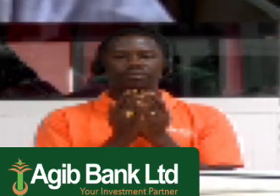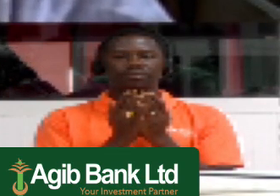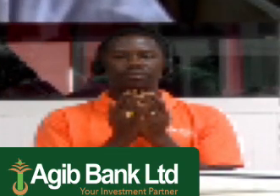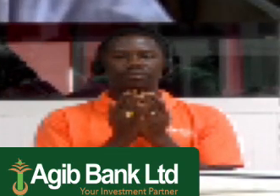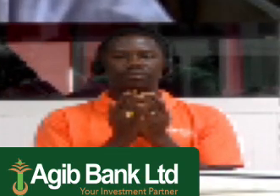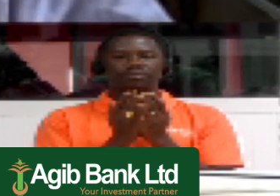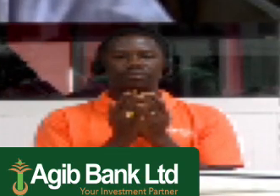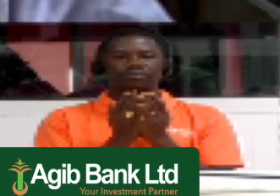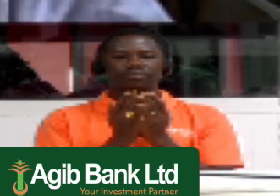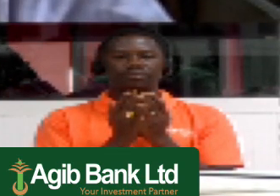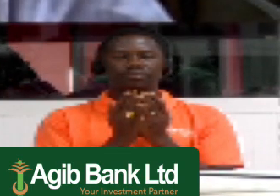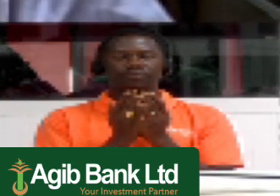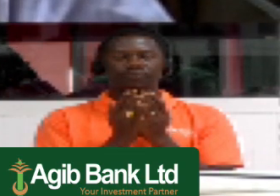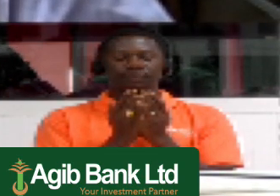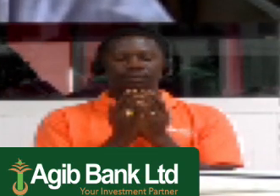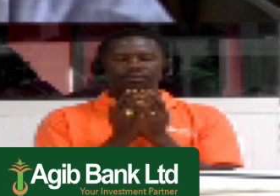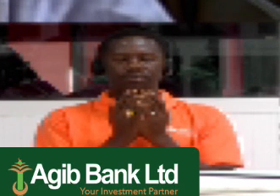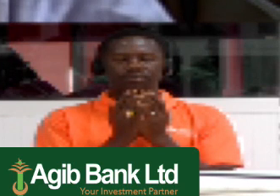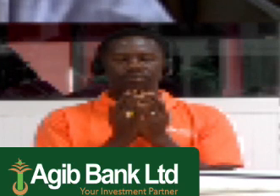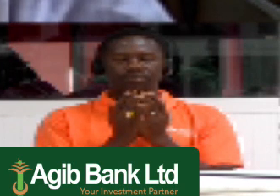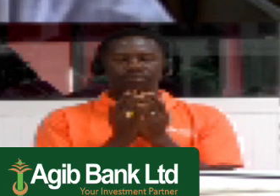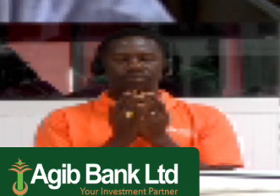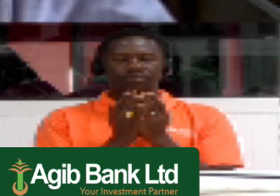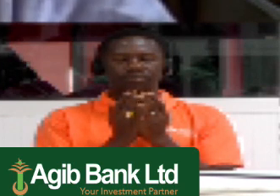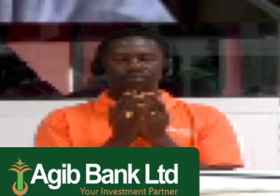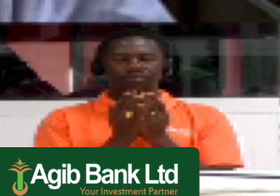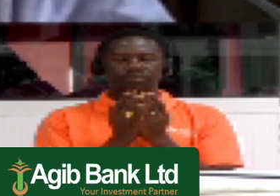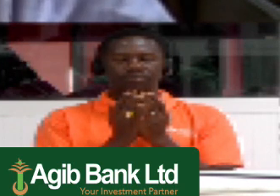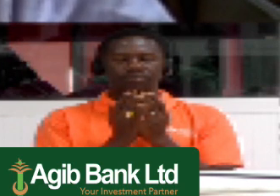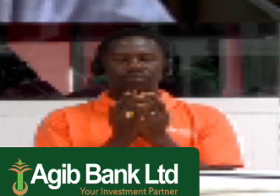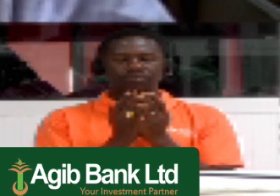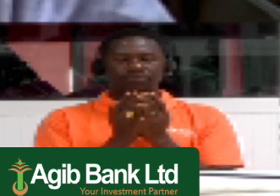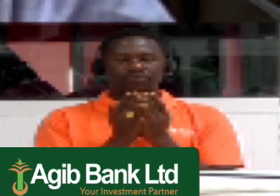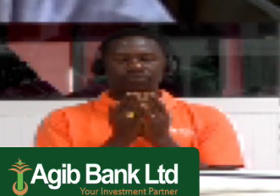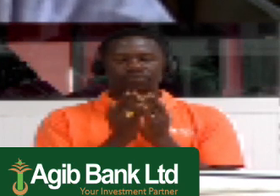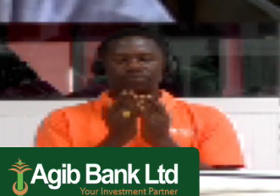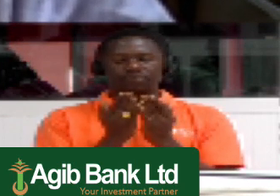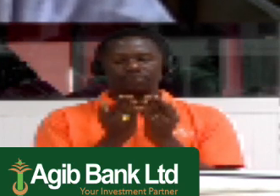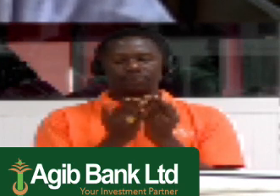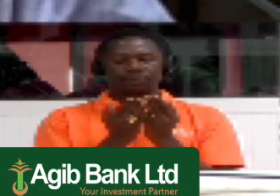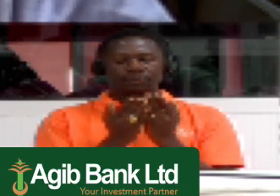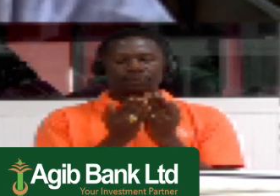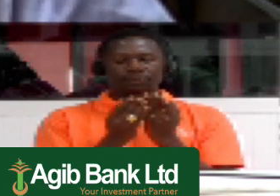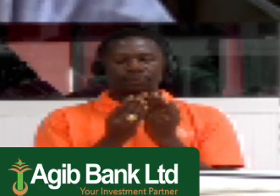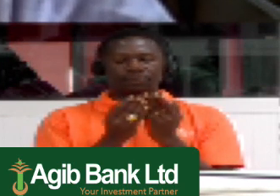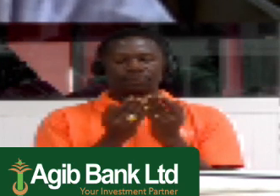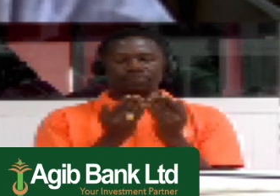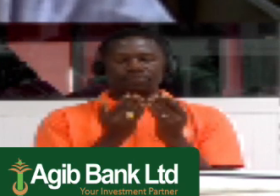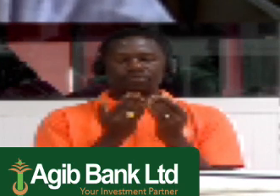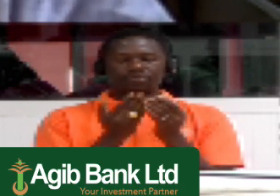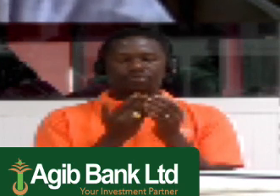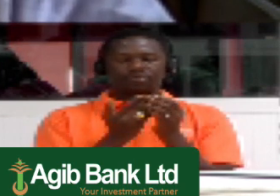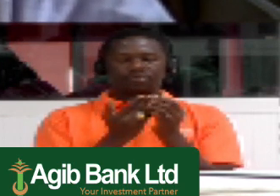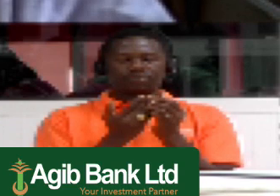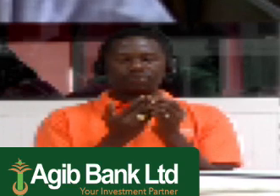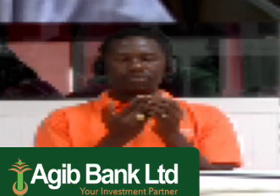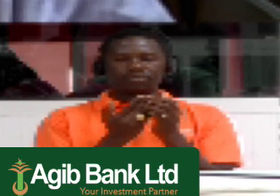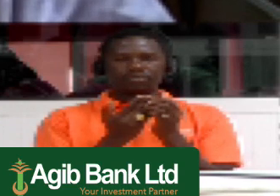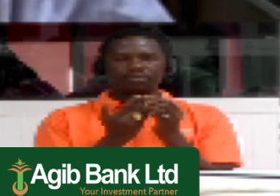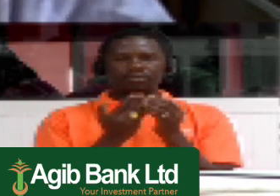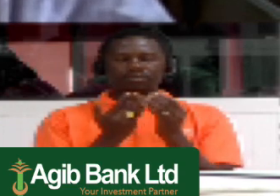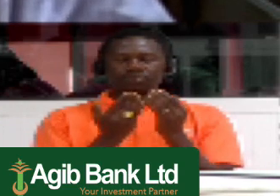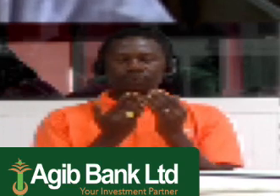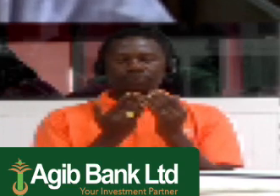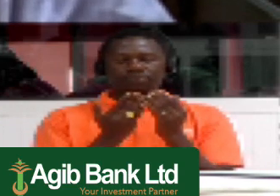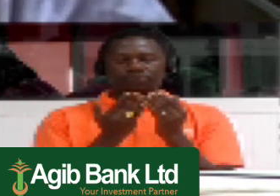الفتح نصر من الله وفتح قريب وبشر المؤمنين. بسم الله الرحمن الرحيم. قل الله أحد الله الصمد لم يلد ولم يولد ولم يكن له كفوا أحد. بسم الله